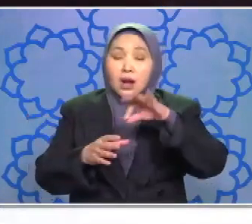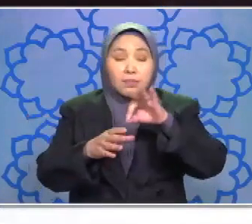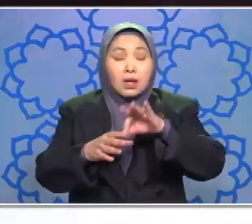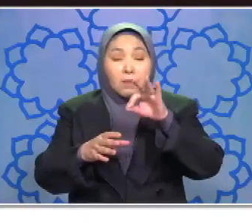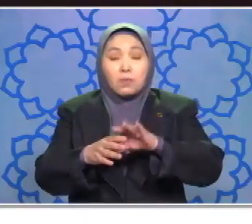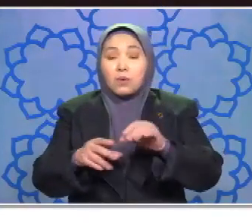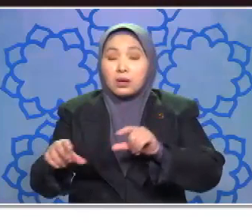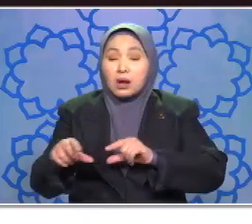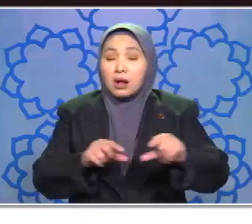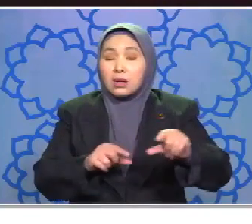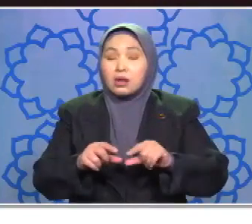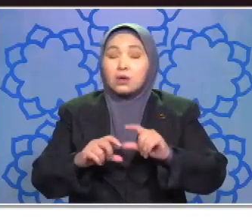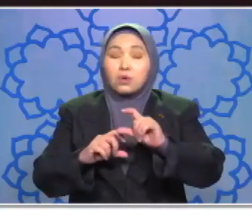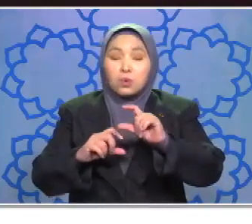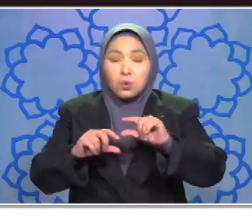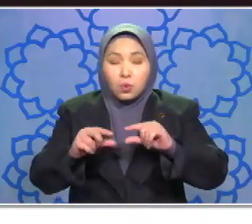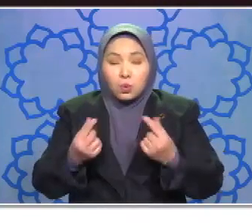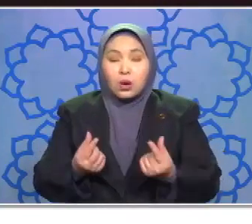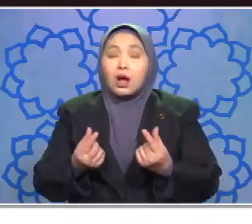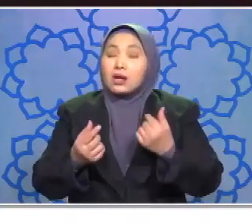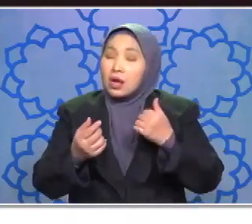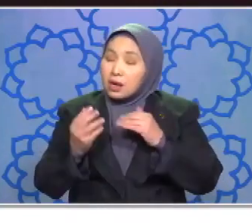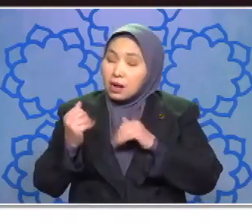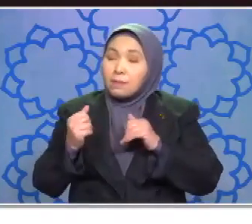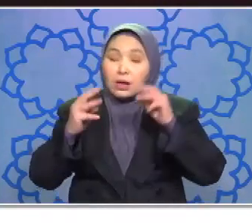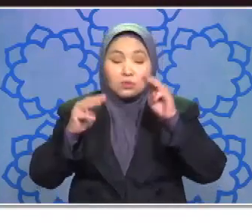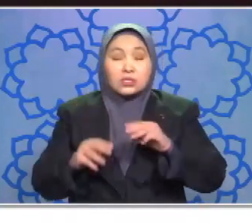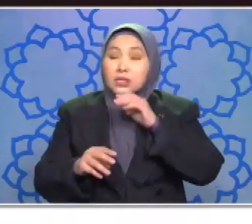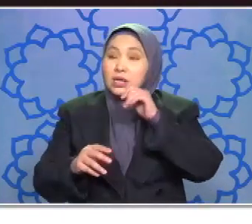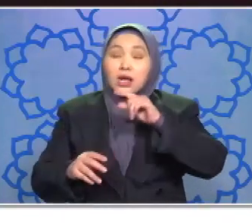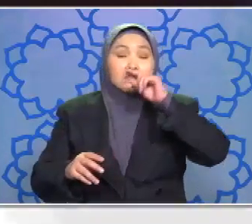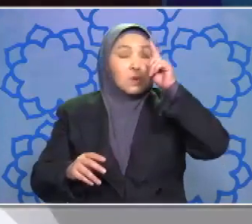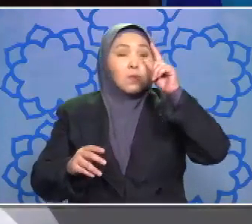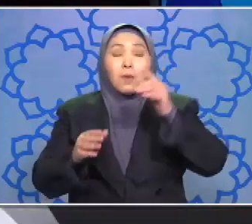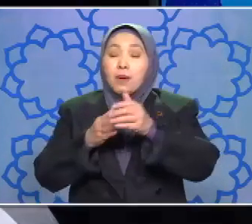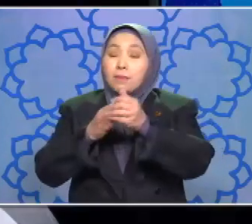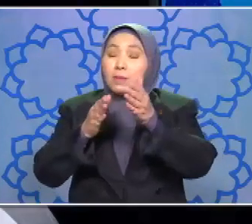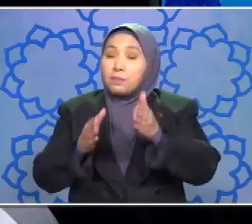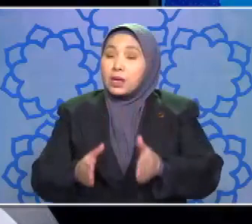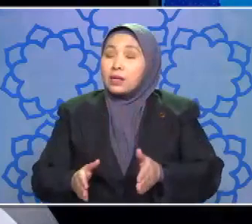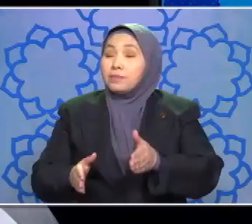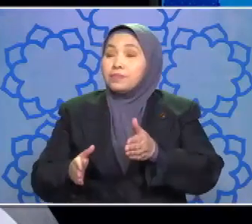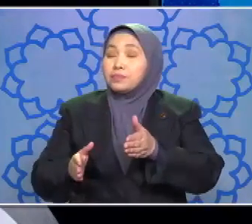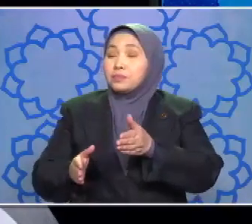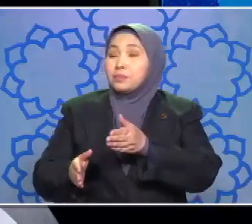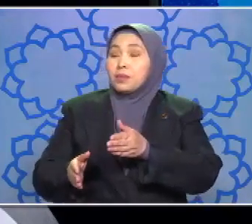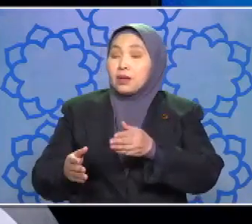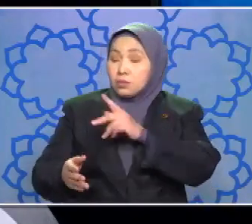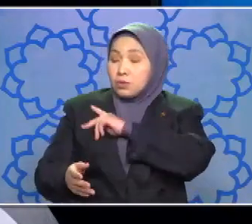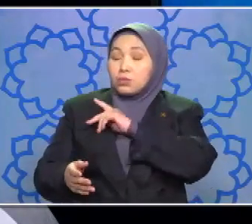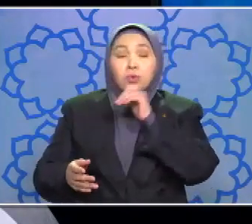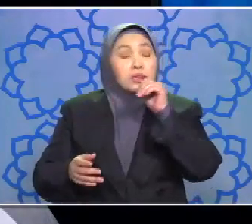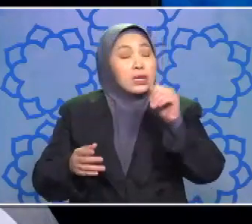gerakan Al-Quran. Perjuangan agar manusia tidak sombong, memimpin tidak sombong, menjadi pemimpin